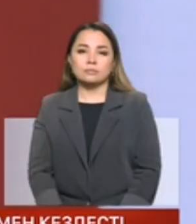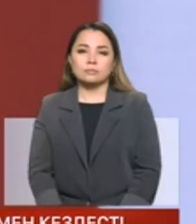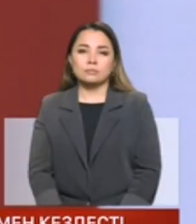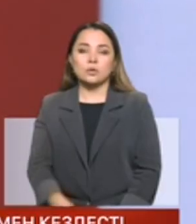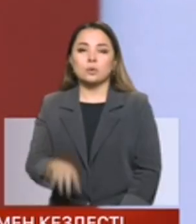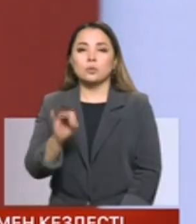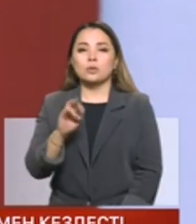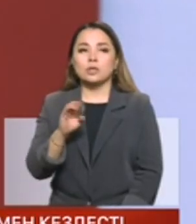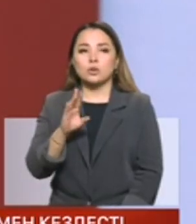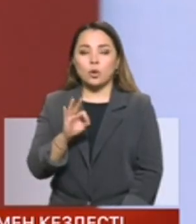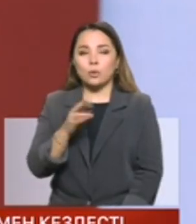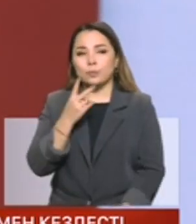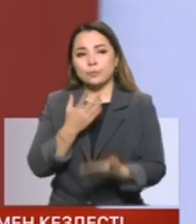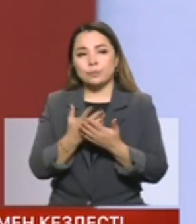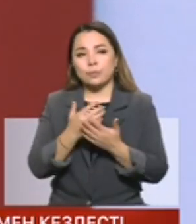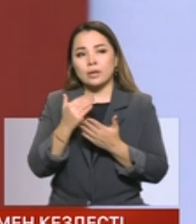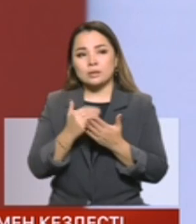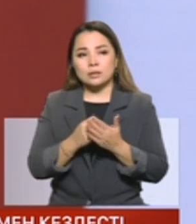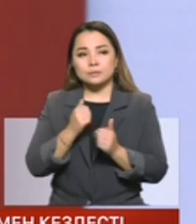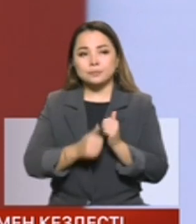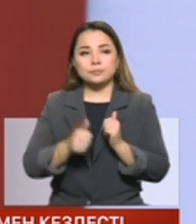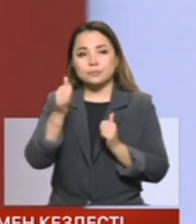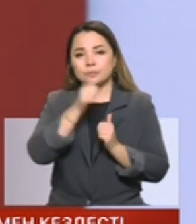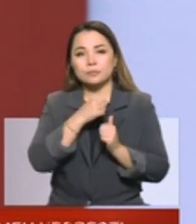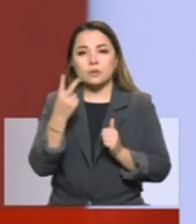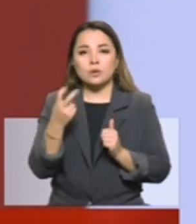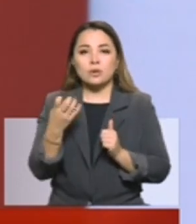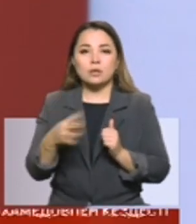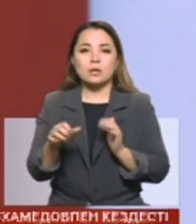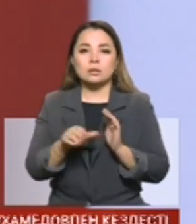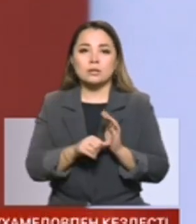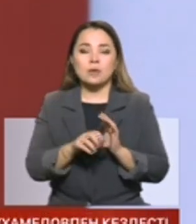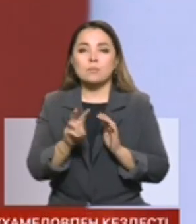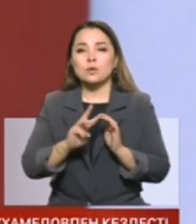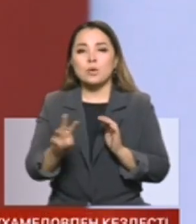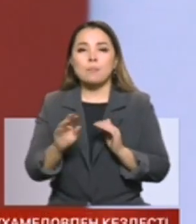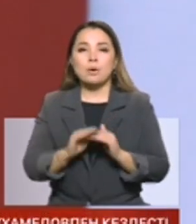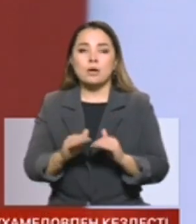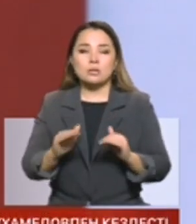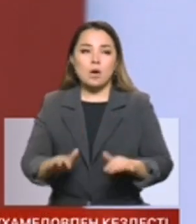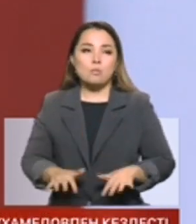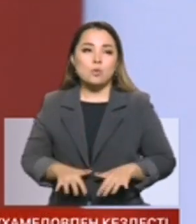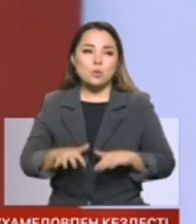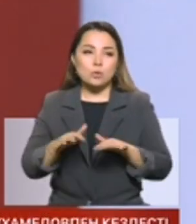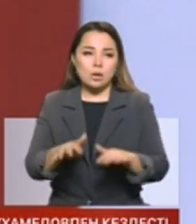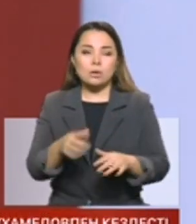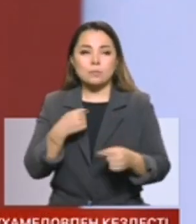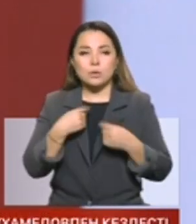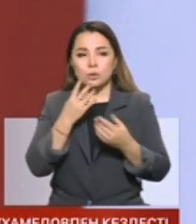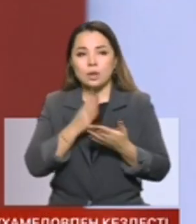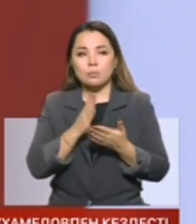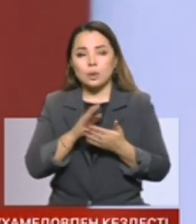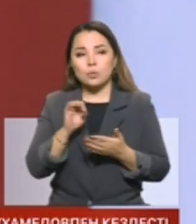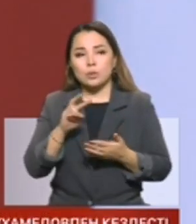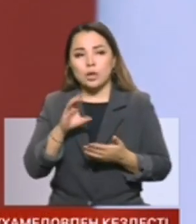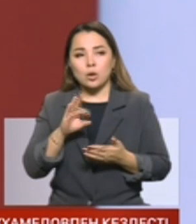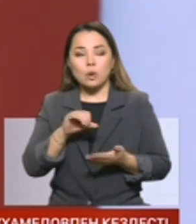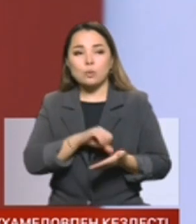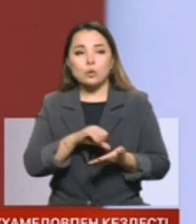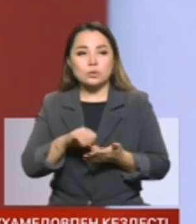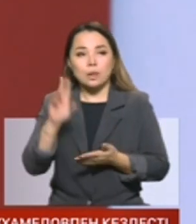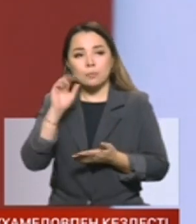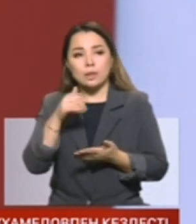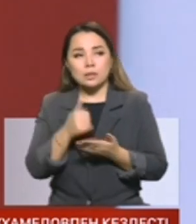ЮНЕСКО көрсеткен статистика бойынша жыл сайын әлемде 246 миллион бала буллингке ұшырайды. ЮНЕСКО-ға мүше